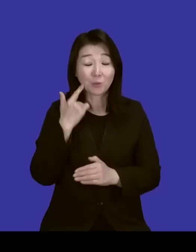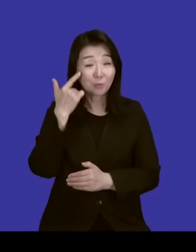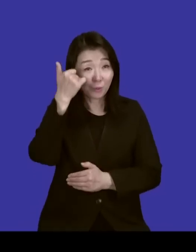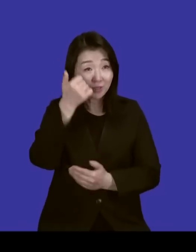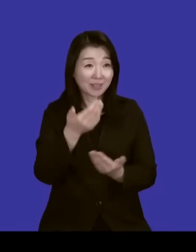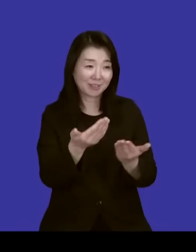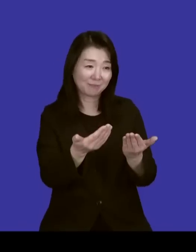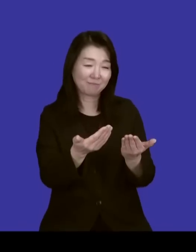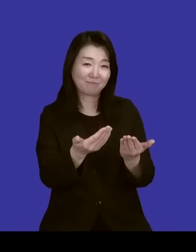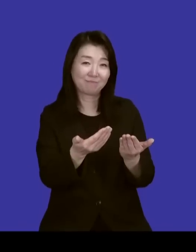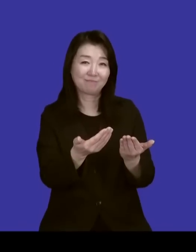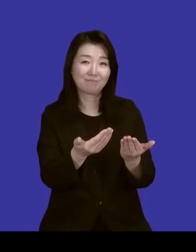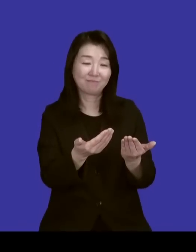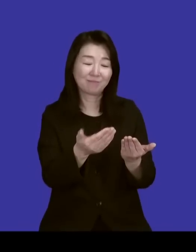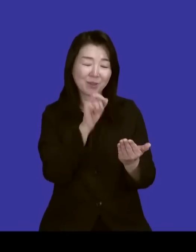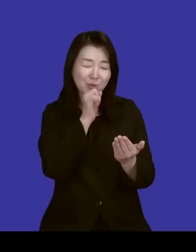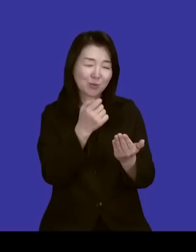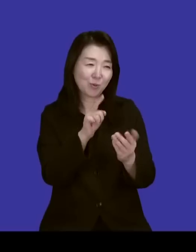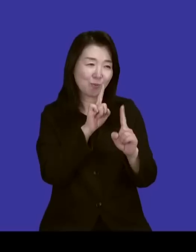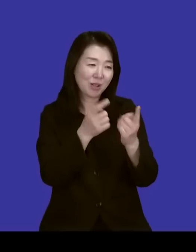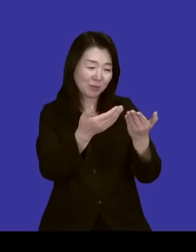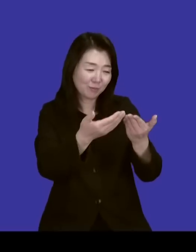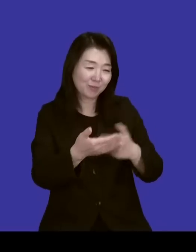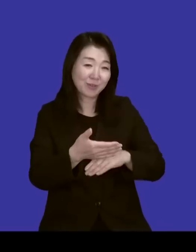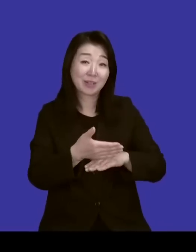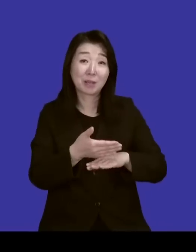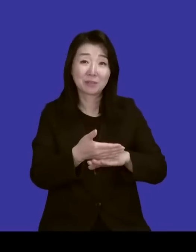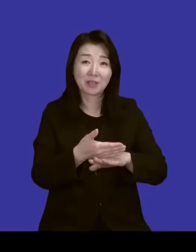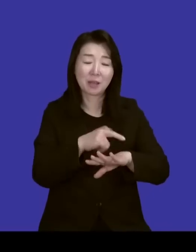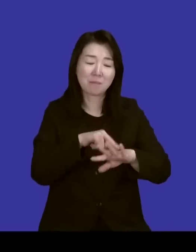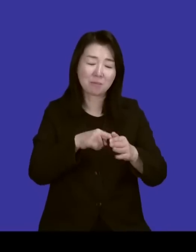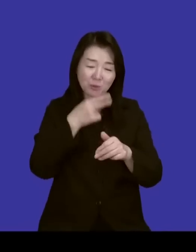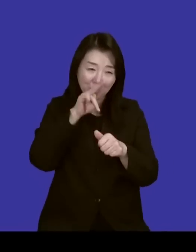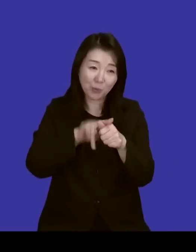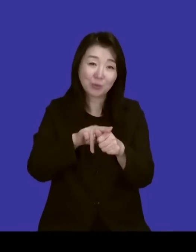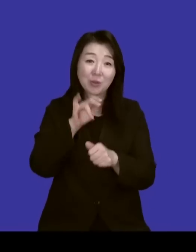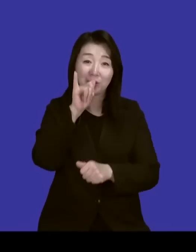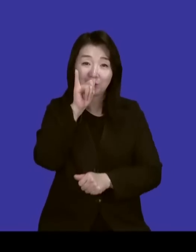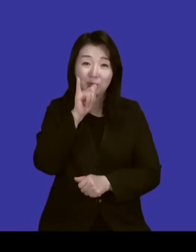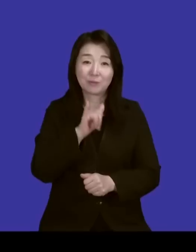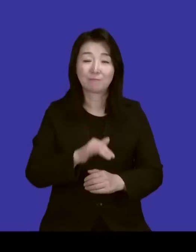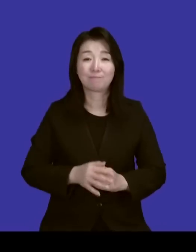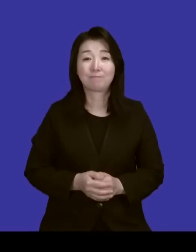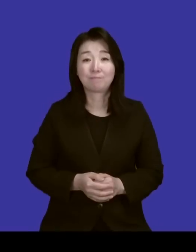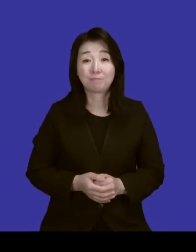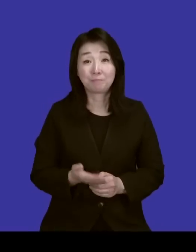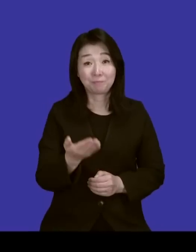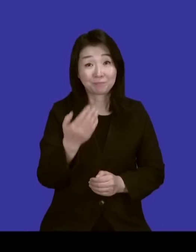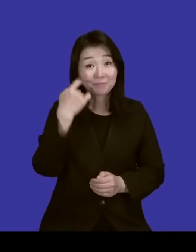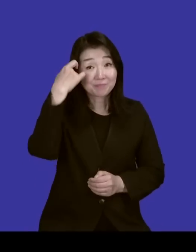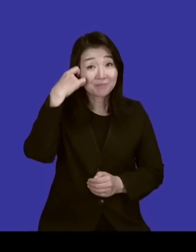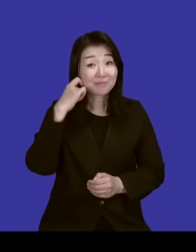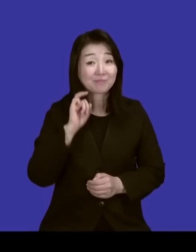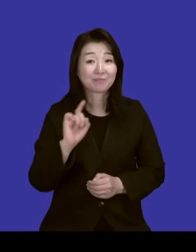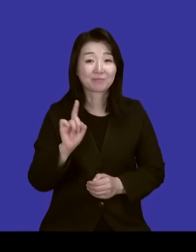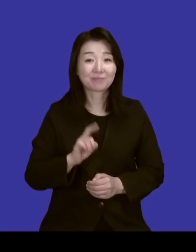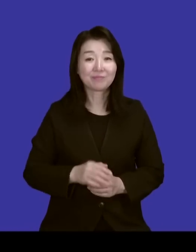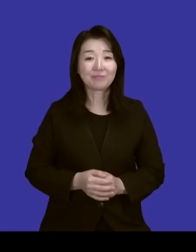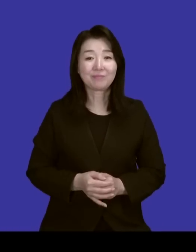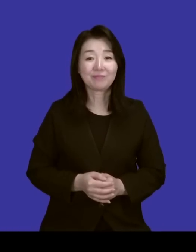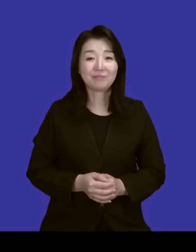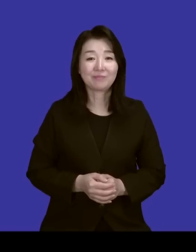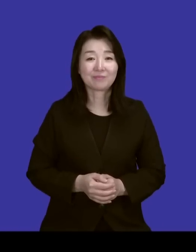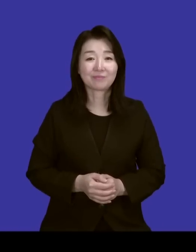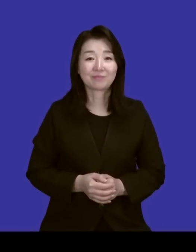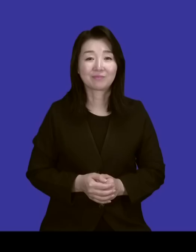정말 너무 좋은 말씀도 많이 들었고요. 저에게 마음속에 도전도 되고 은혜가 되었는데 네. 우리 연일 자매 어떻게 들으셨어요?